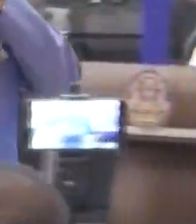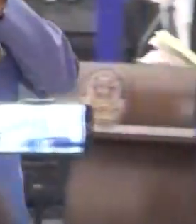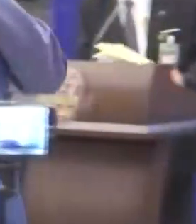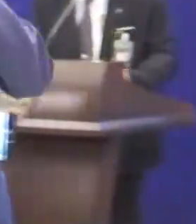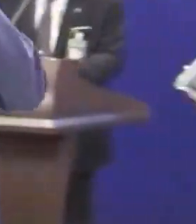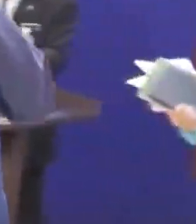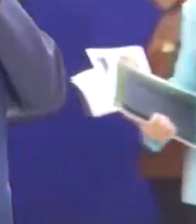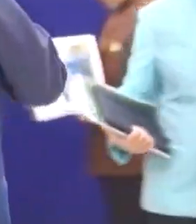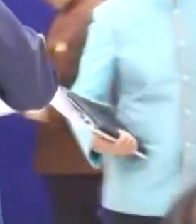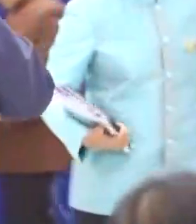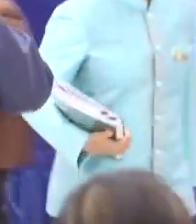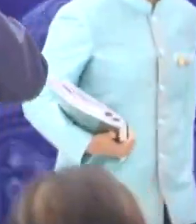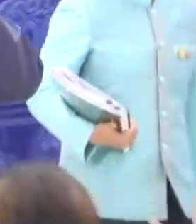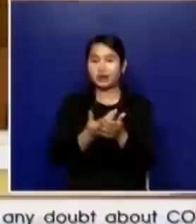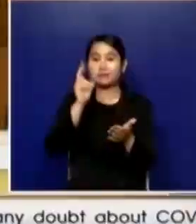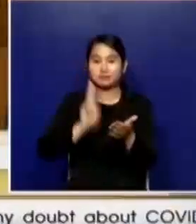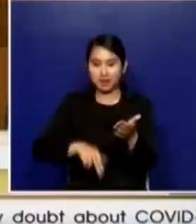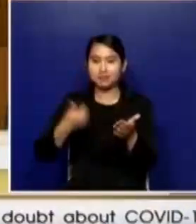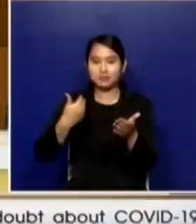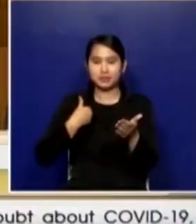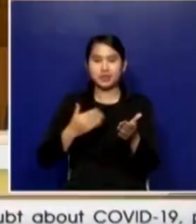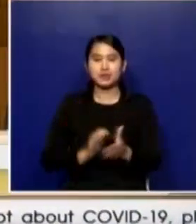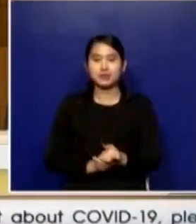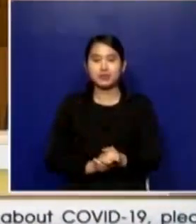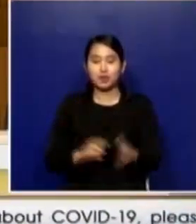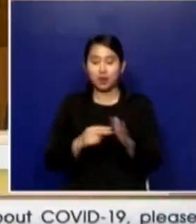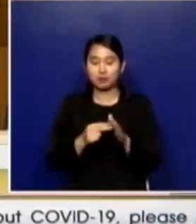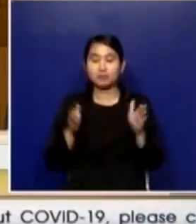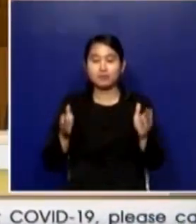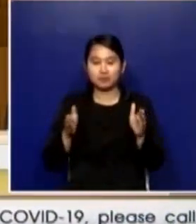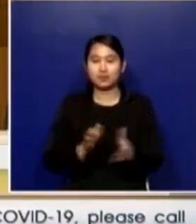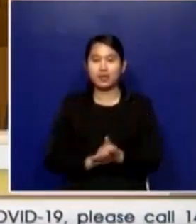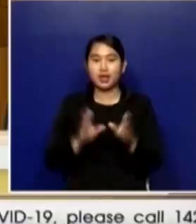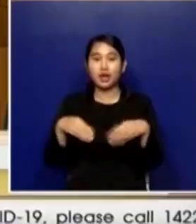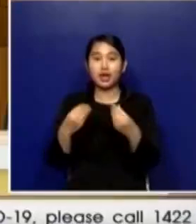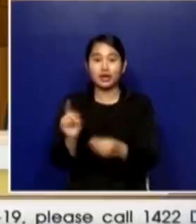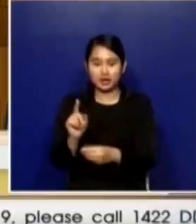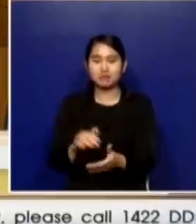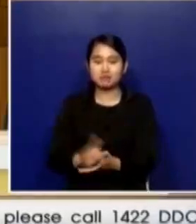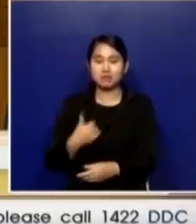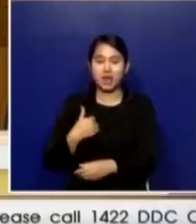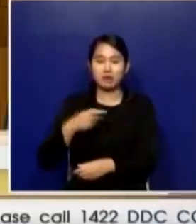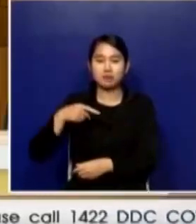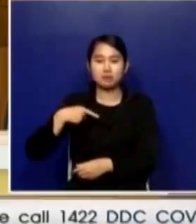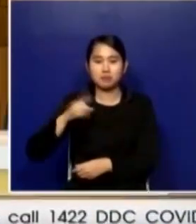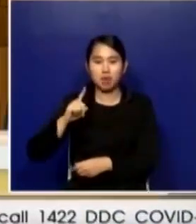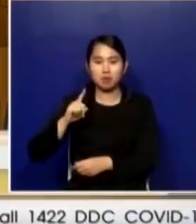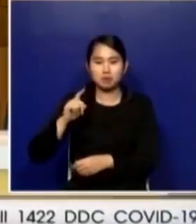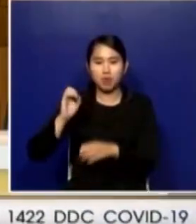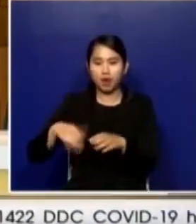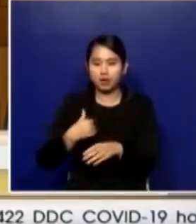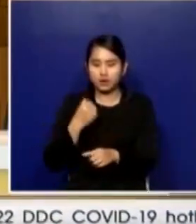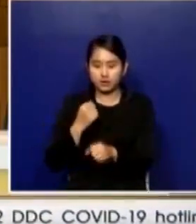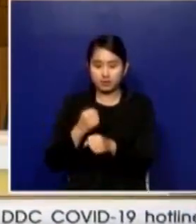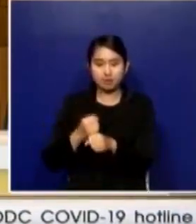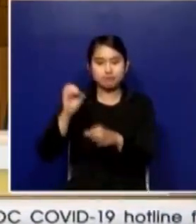รองนายกบอกว่าไม่มียังไม่ถังแตก โอเค เพียงแต่ในที่ประชุมครม.เนี่ย มีการรายงานความเสี่ยงทางการคลัง ค ือ